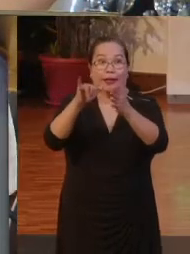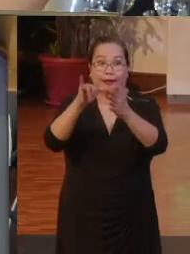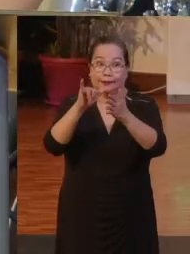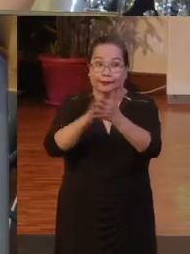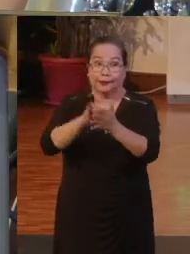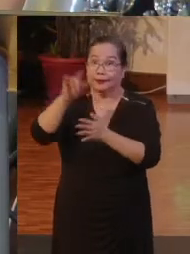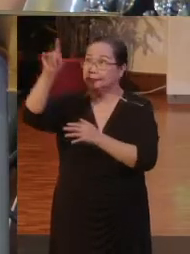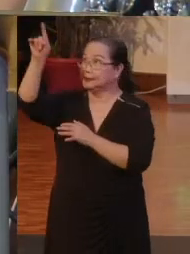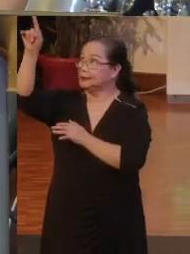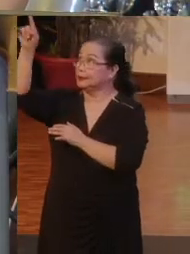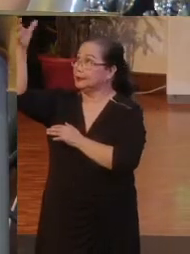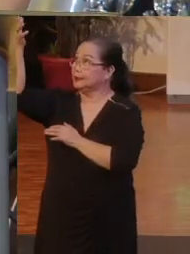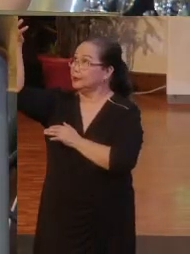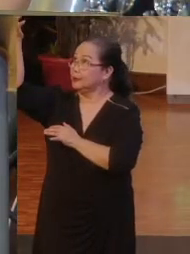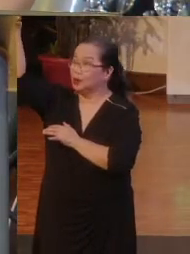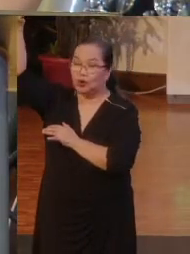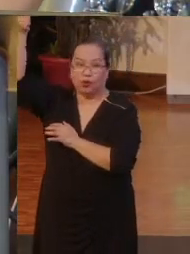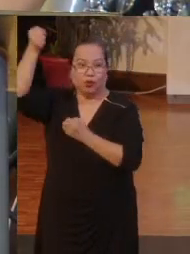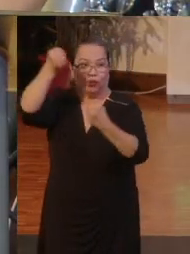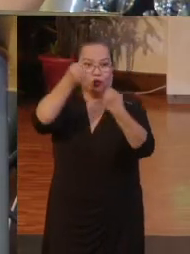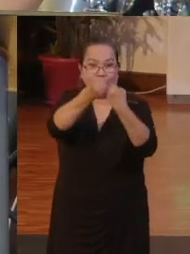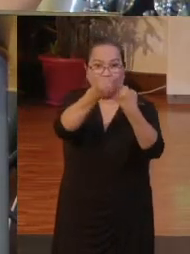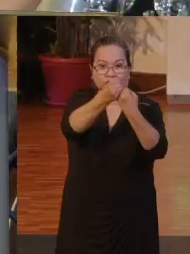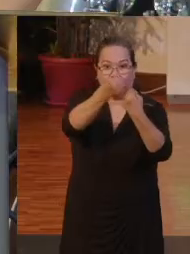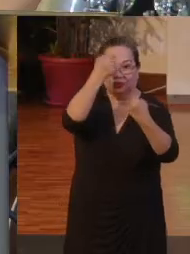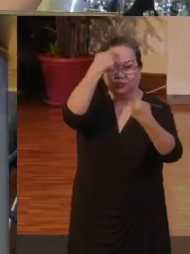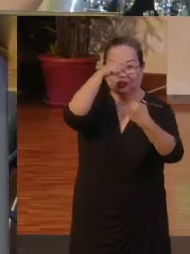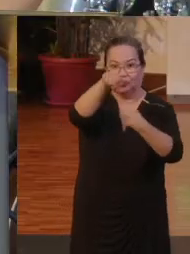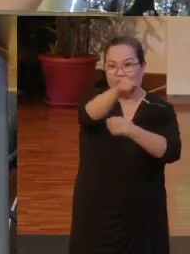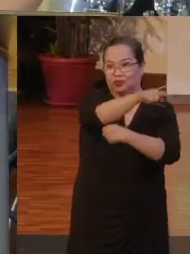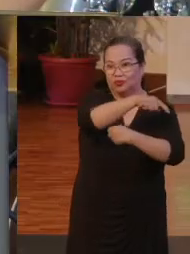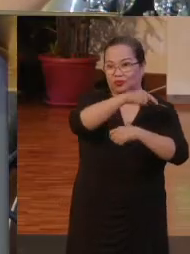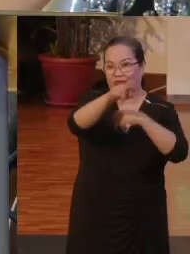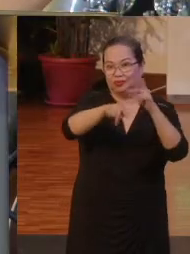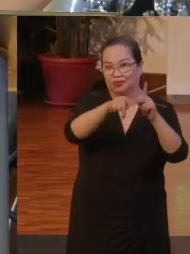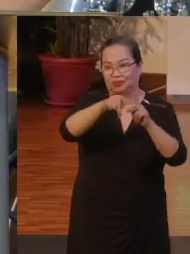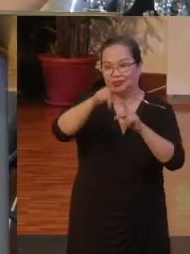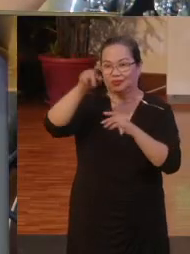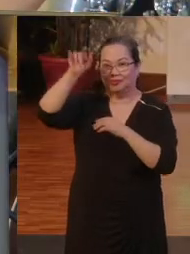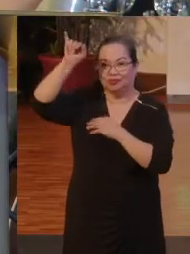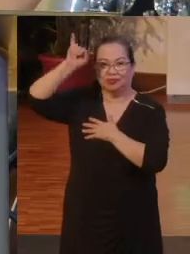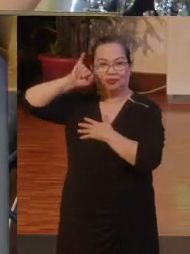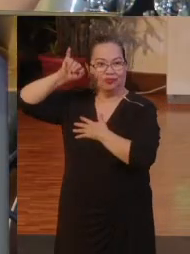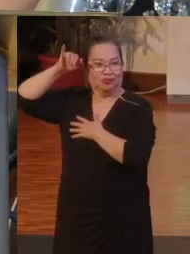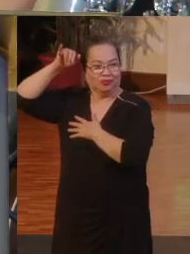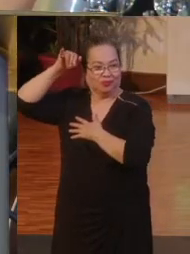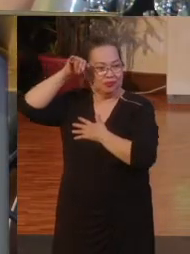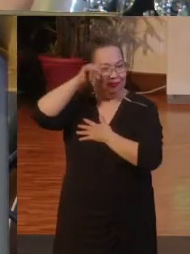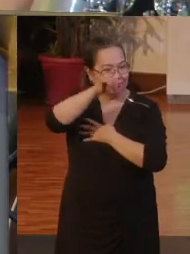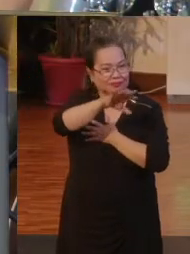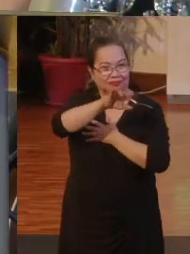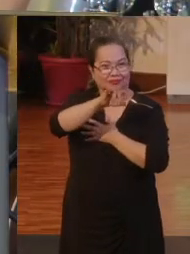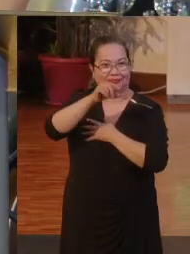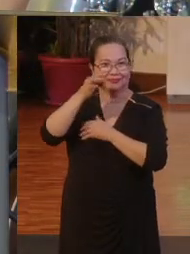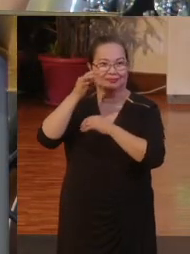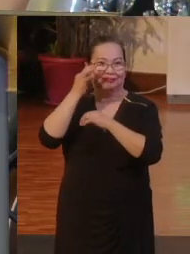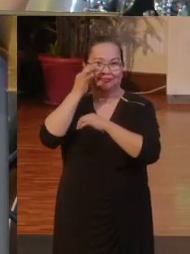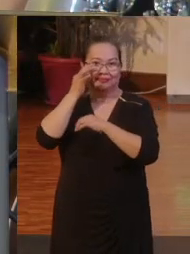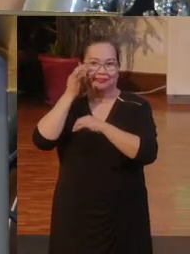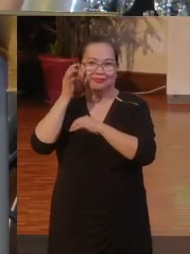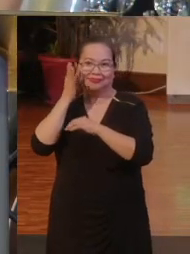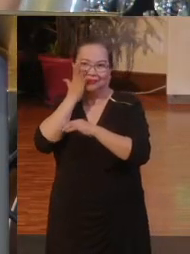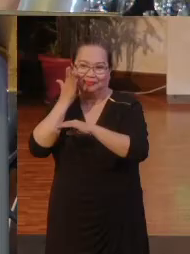ang makikibaka para sa kanyang bayan. I sent the hornet before you. Isang